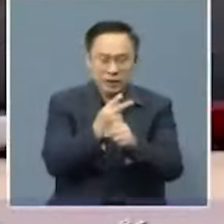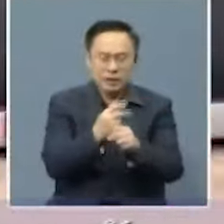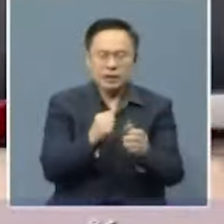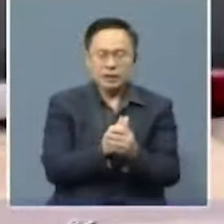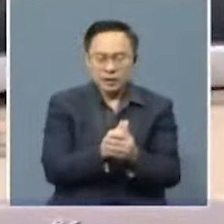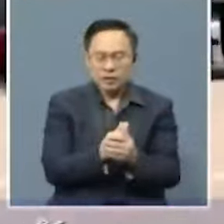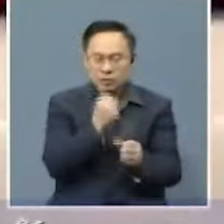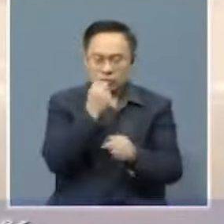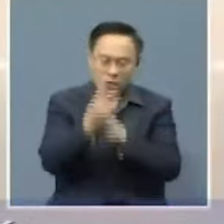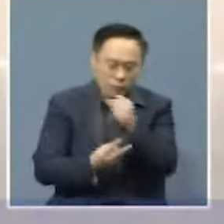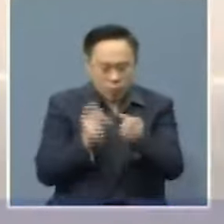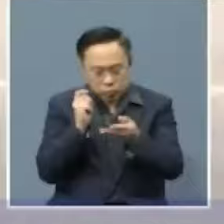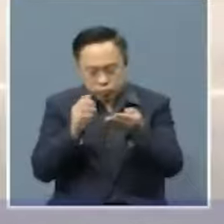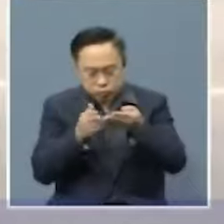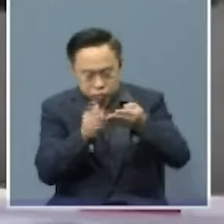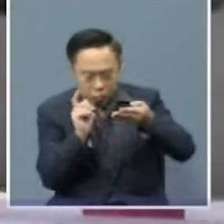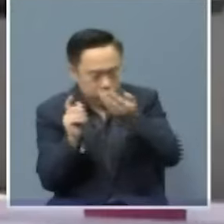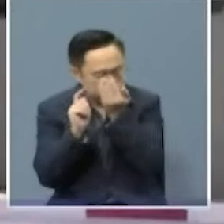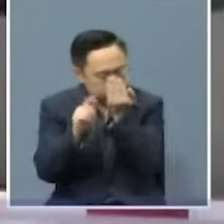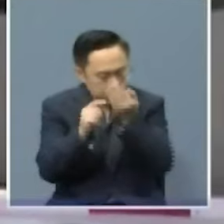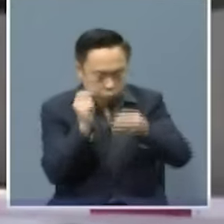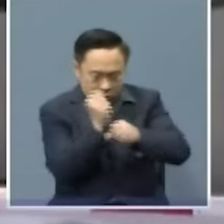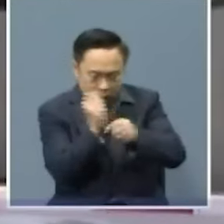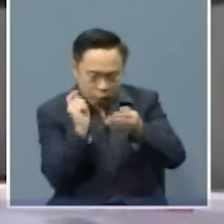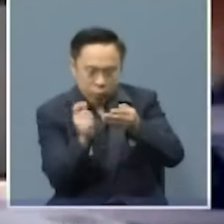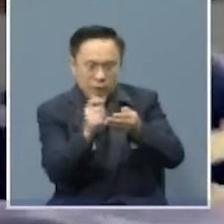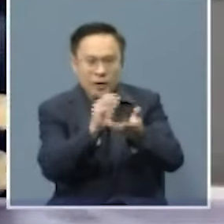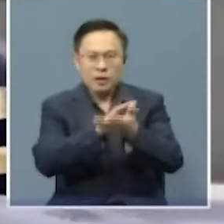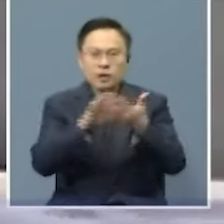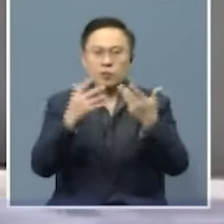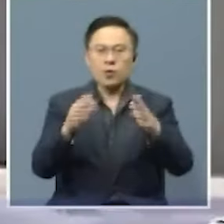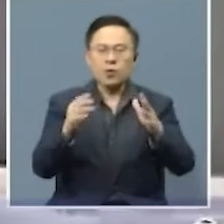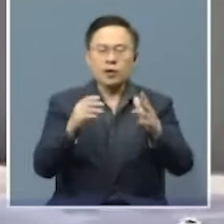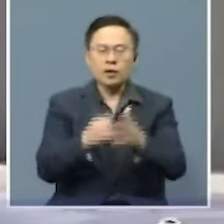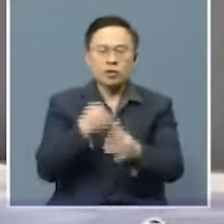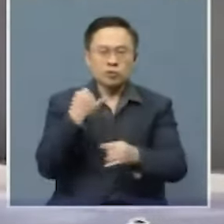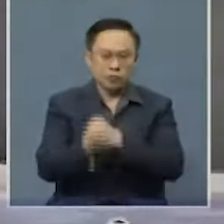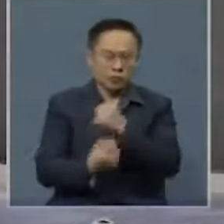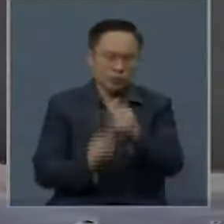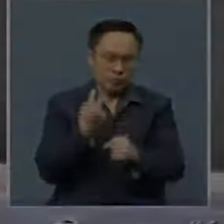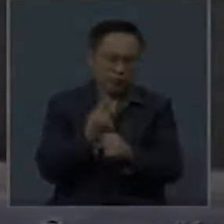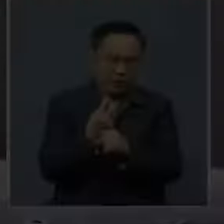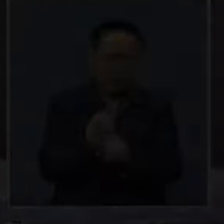น้ำเต็มที่1138 ตันเป็นเรือประเภทเรือฟริเกตตรวจการค่ะ